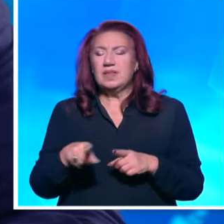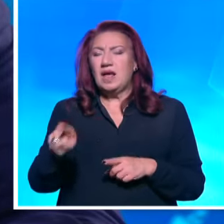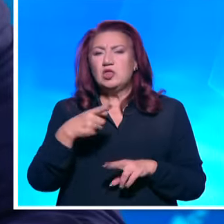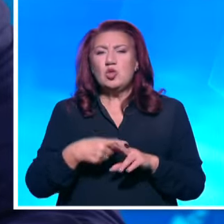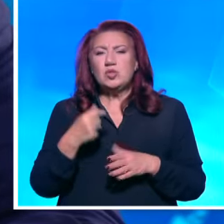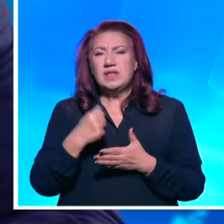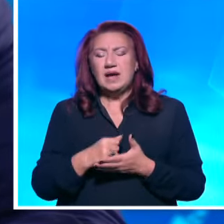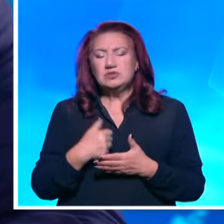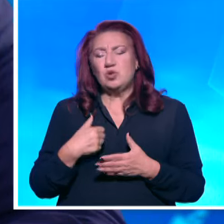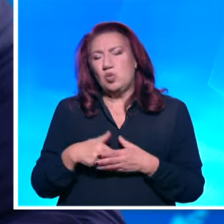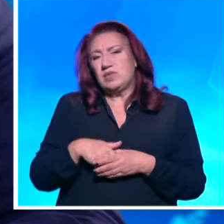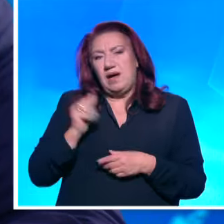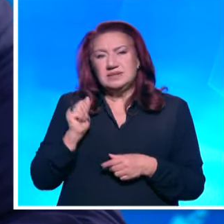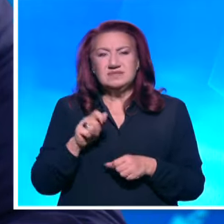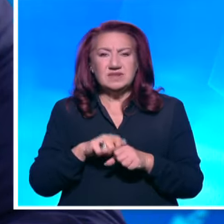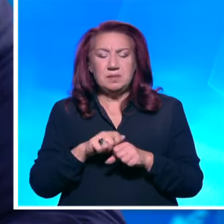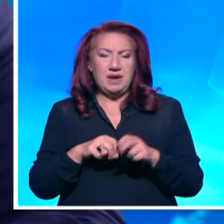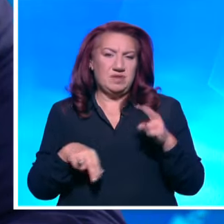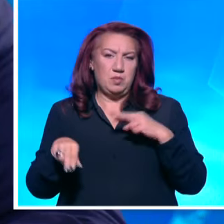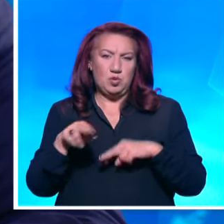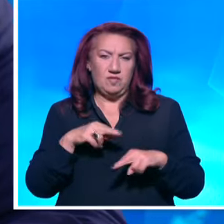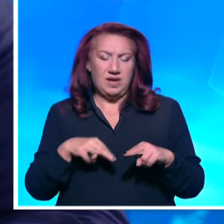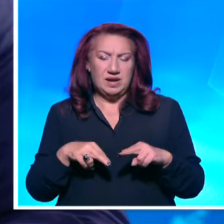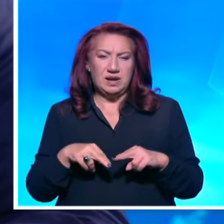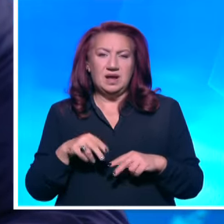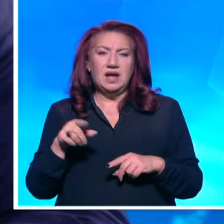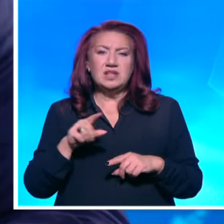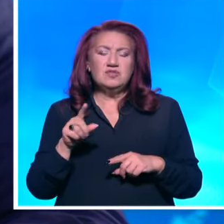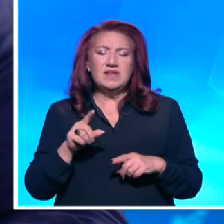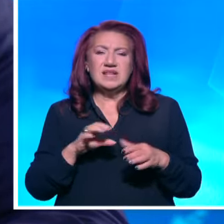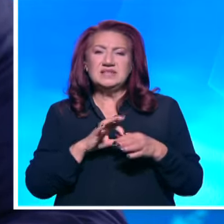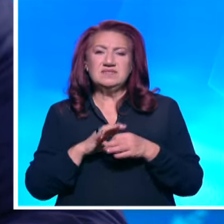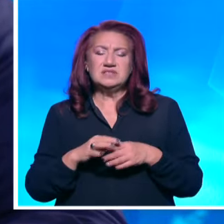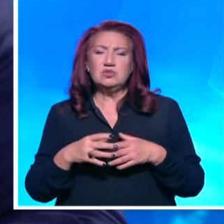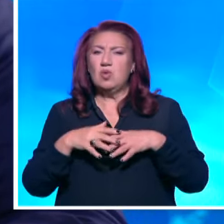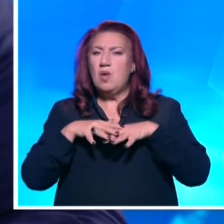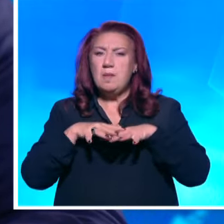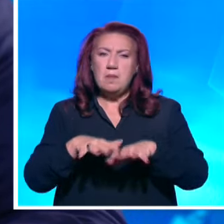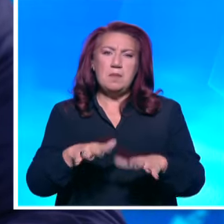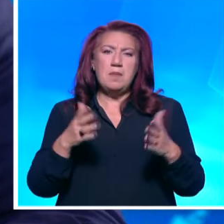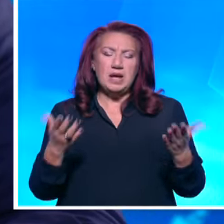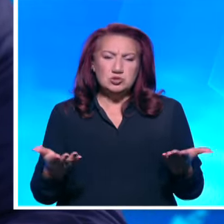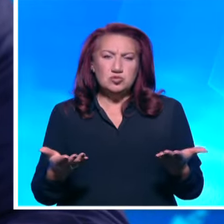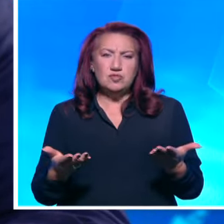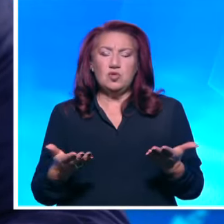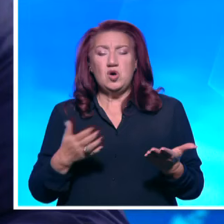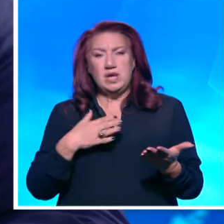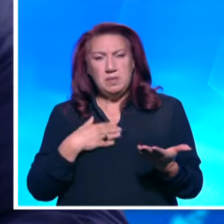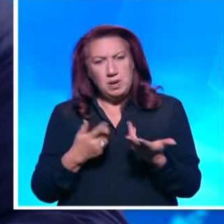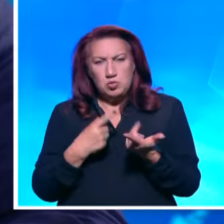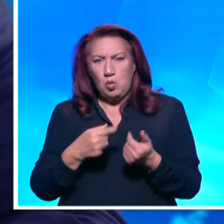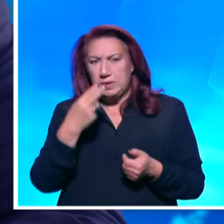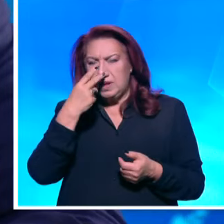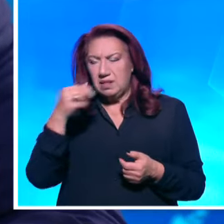обявени проверки но не е въпросът според мен за масовостта на а дали това се лъже